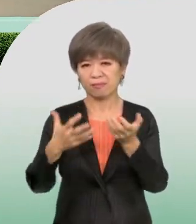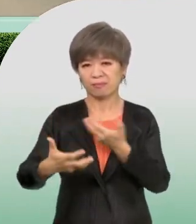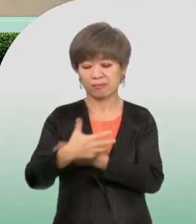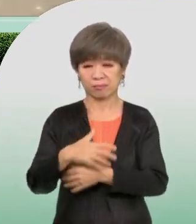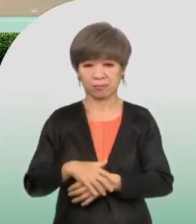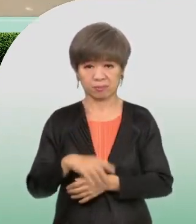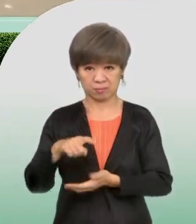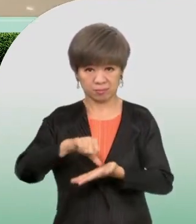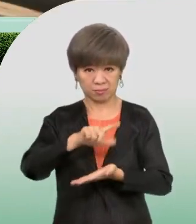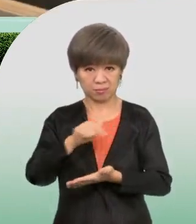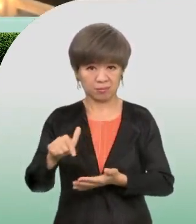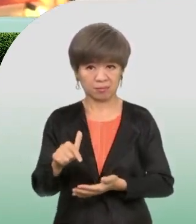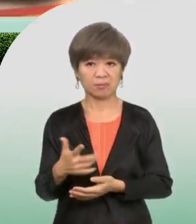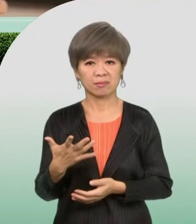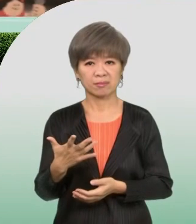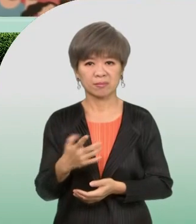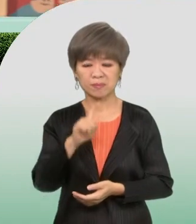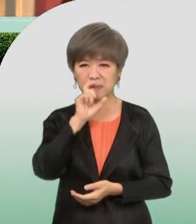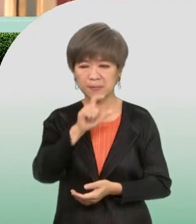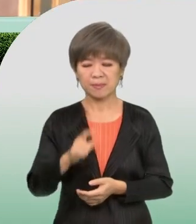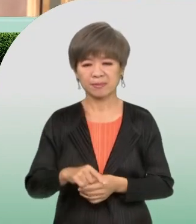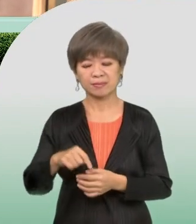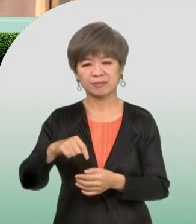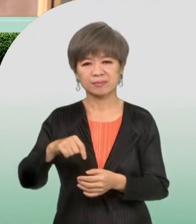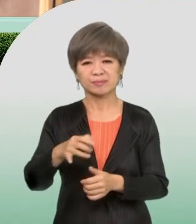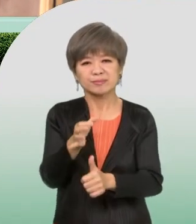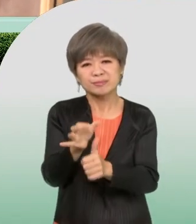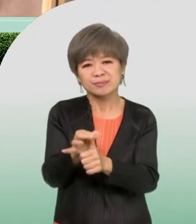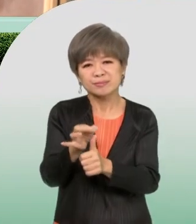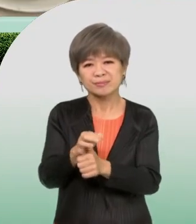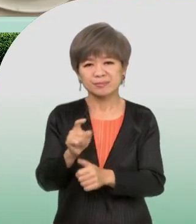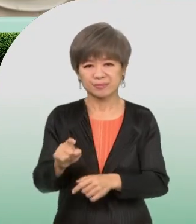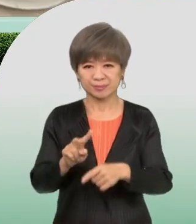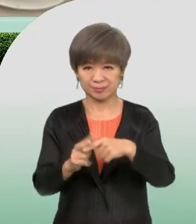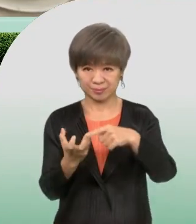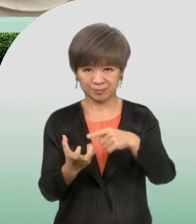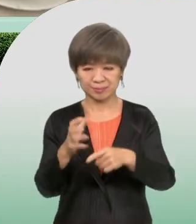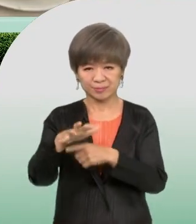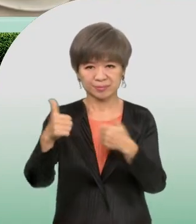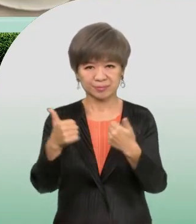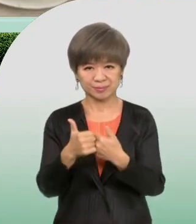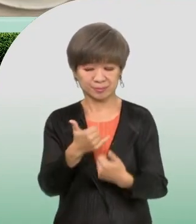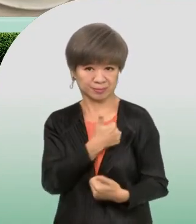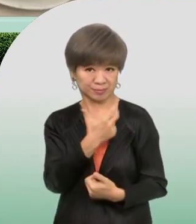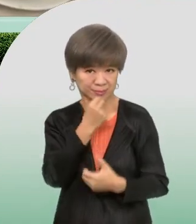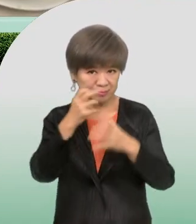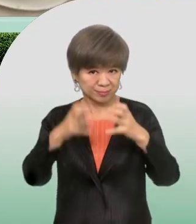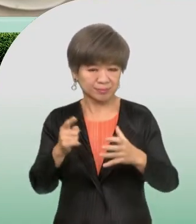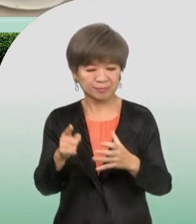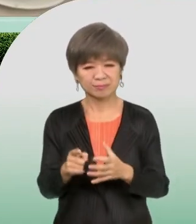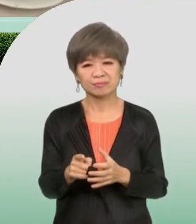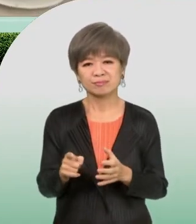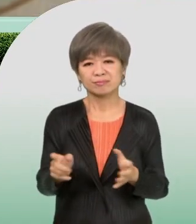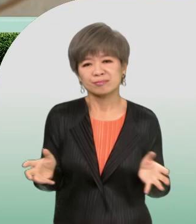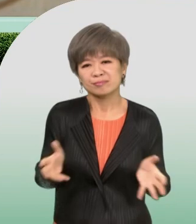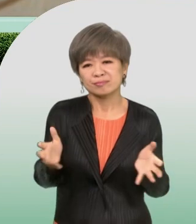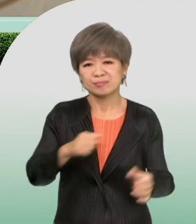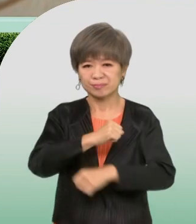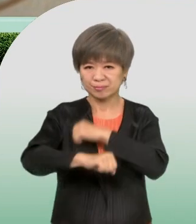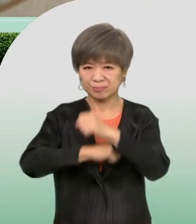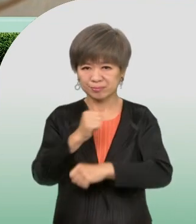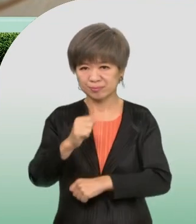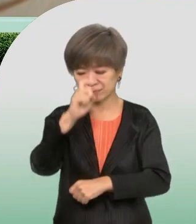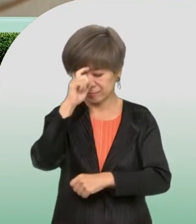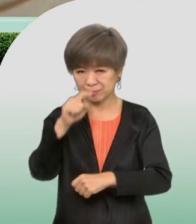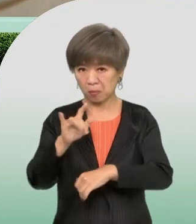也向政府嘅防疫嘅阿姨诞生，反而真浪费，为啲廿礼拜两年期盼诞生派对嘅发通，为行